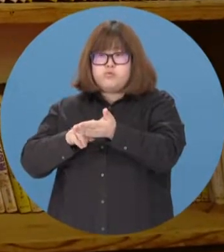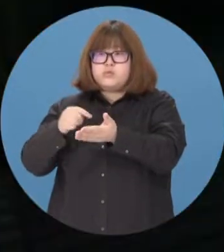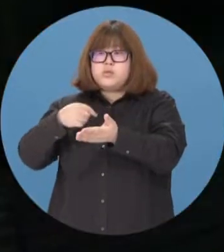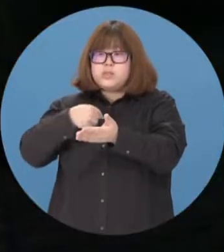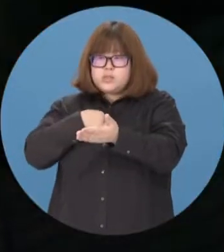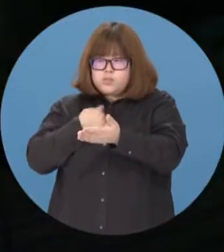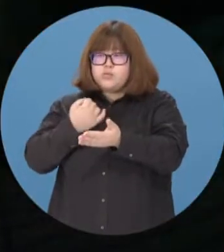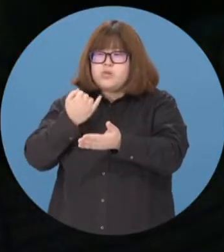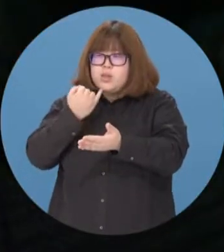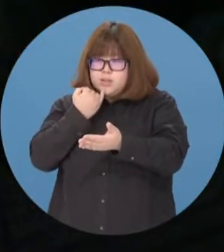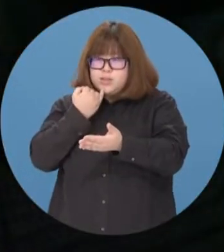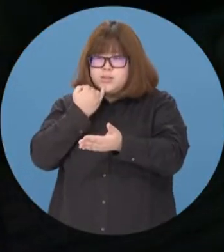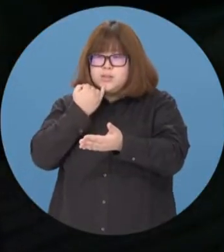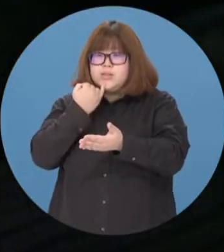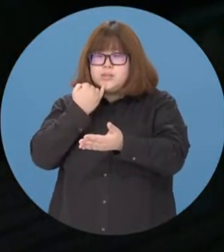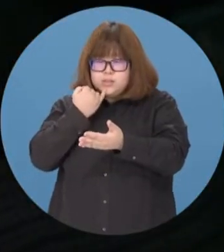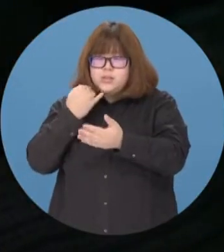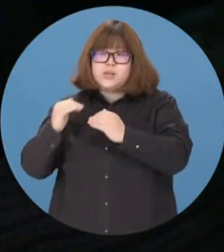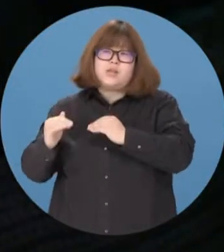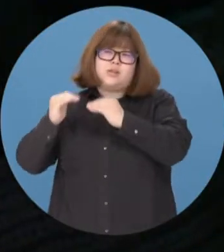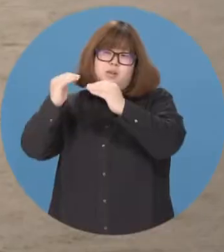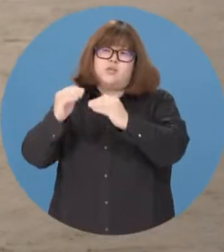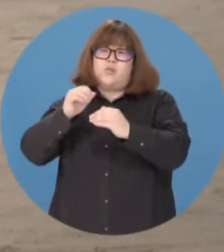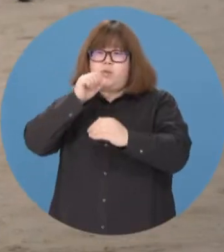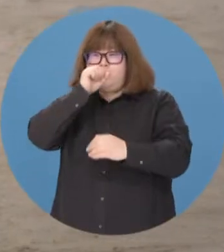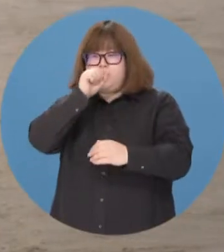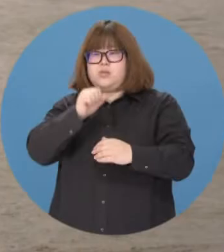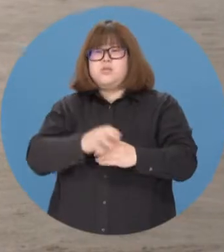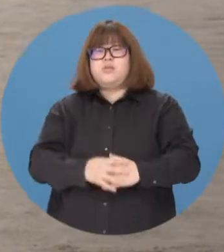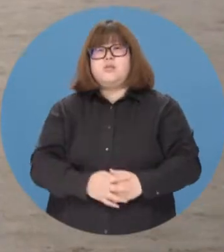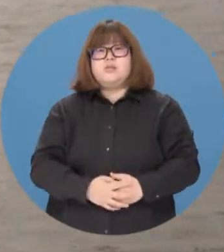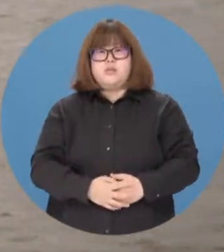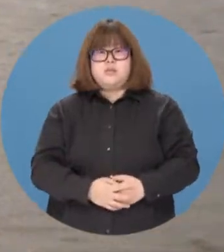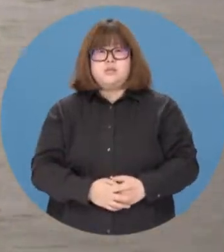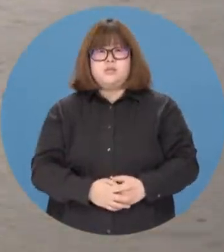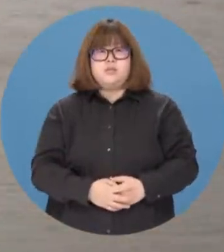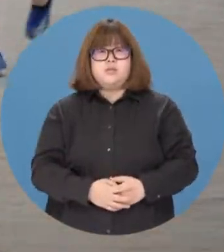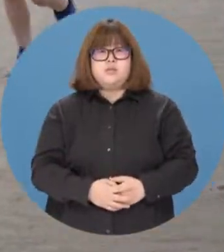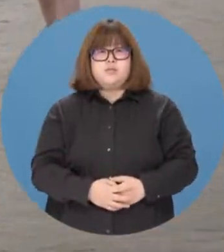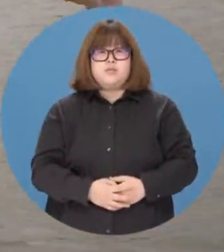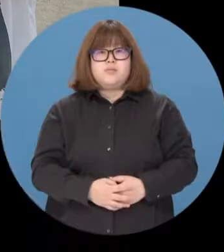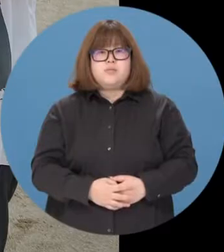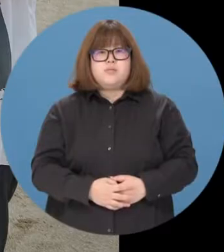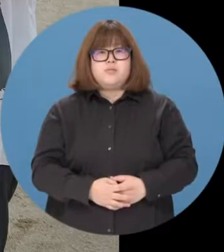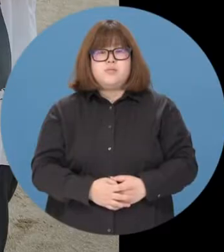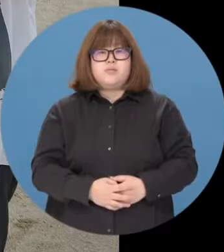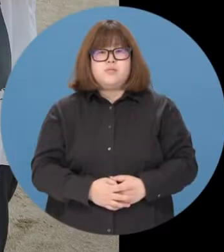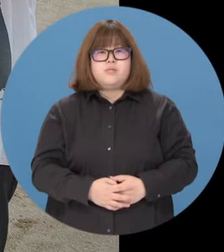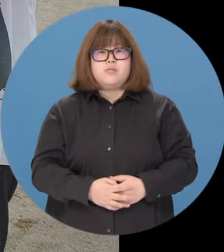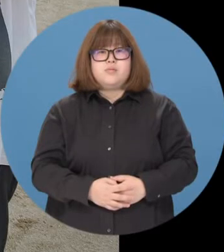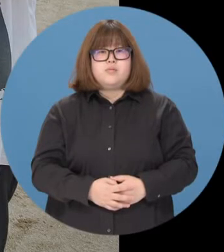自分は自分でいいんだって思って、大きくなってほしいなと思います。